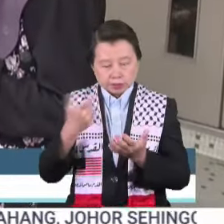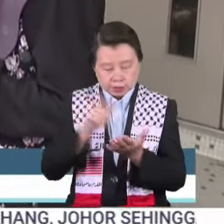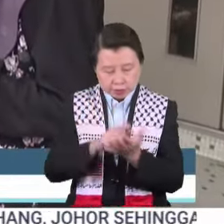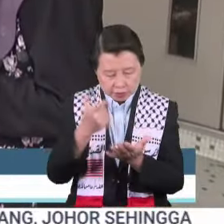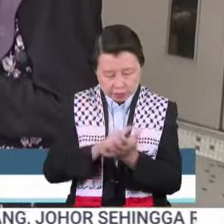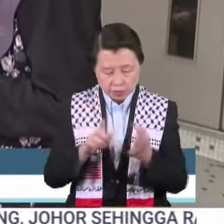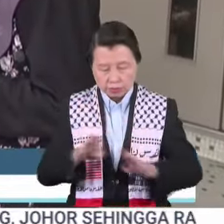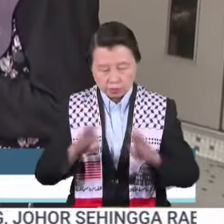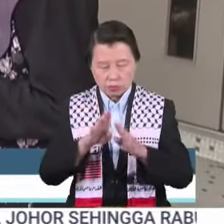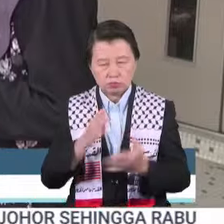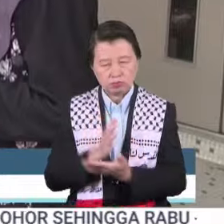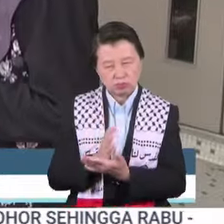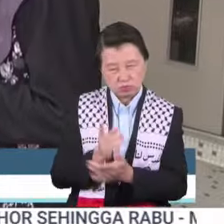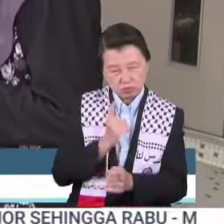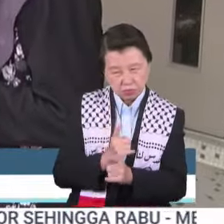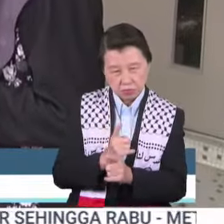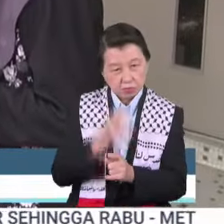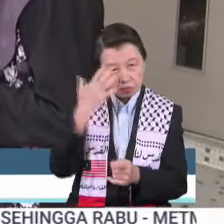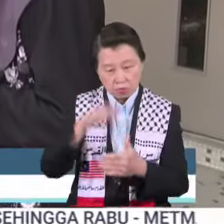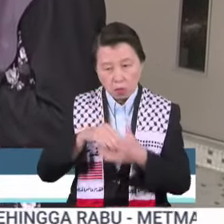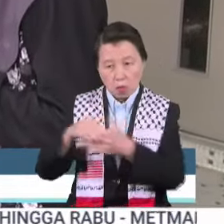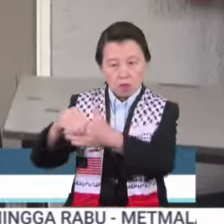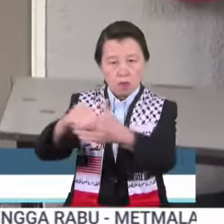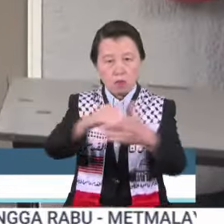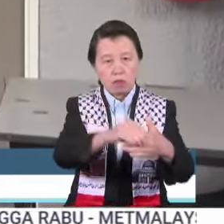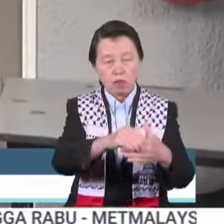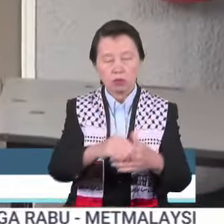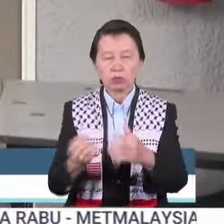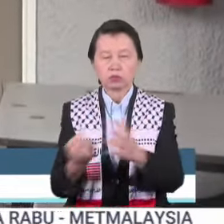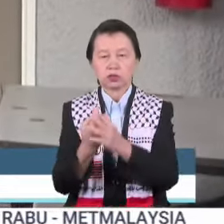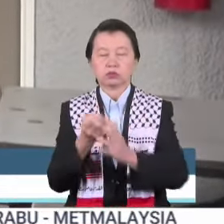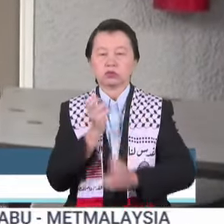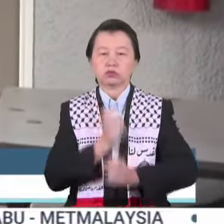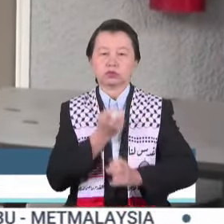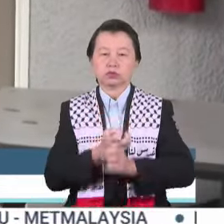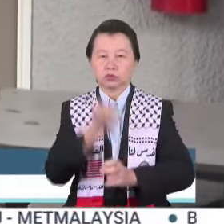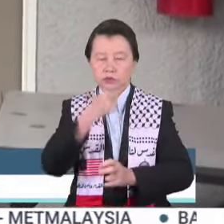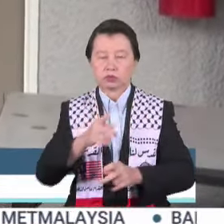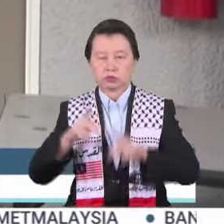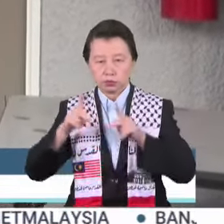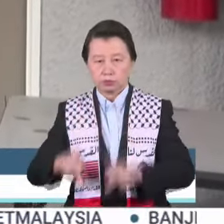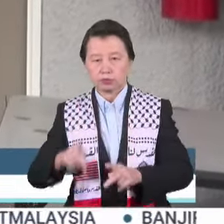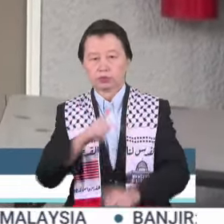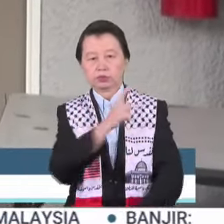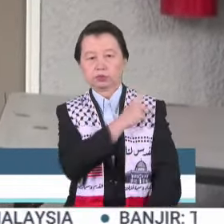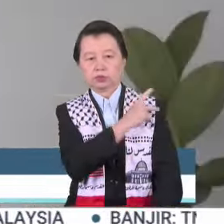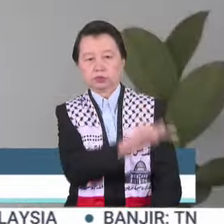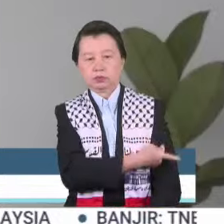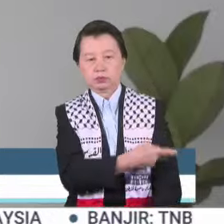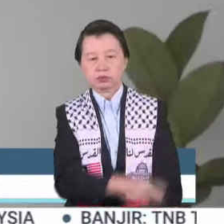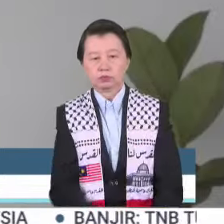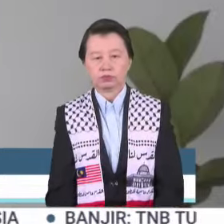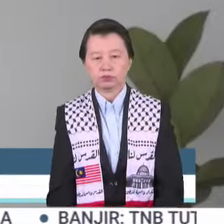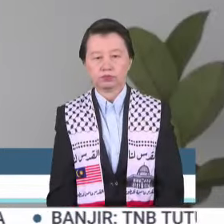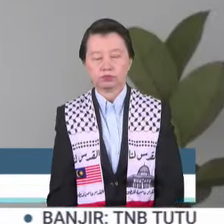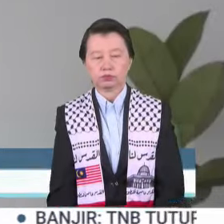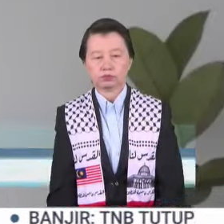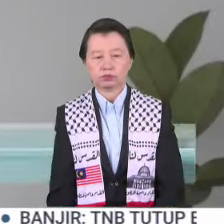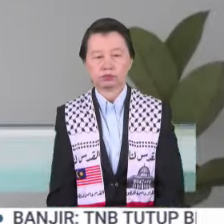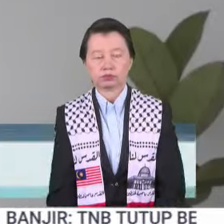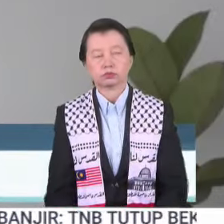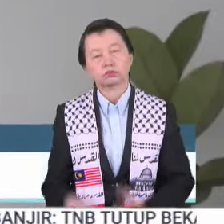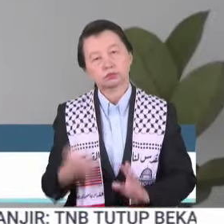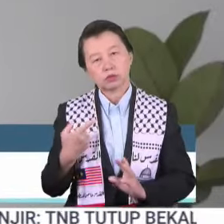penduduk kesahihannya juga boleh menimbulkan kesulitan kepada pihak berkuasa dari